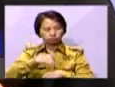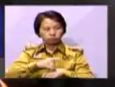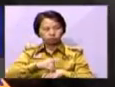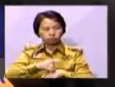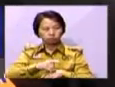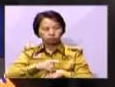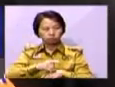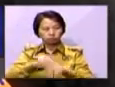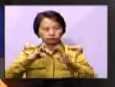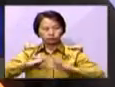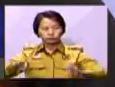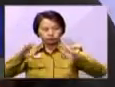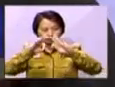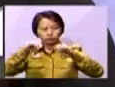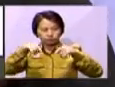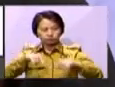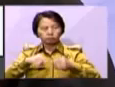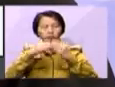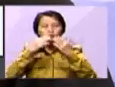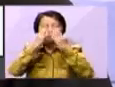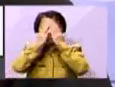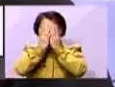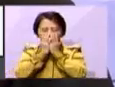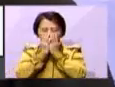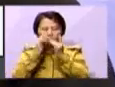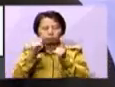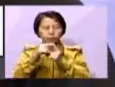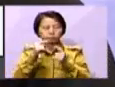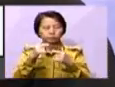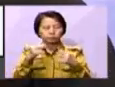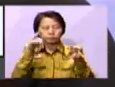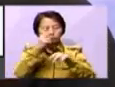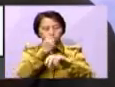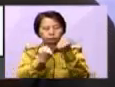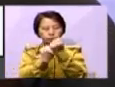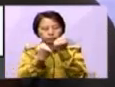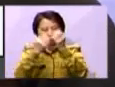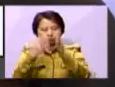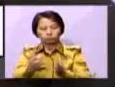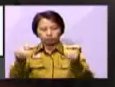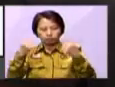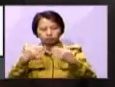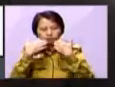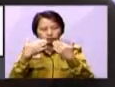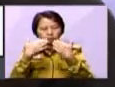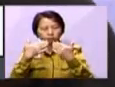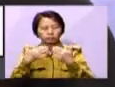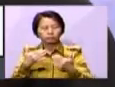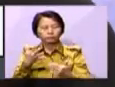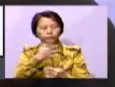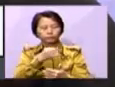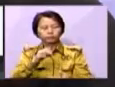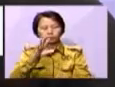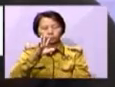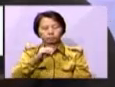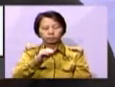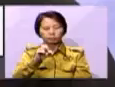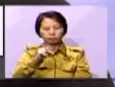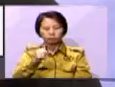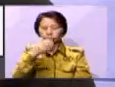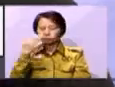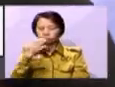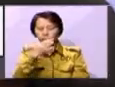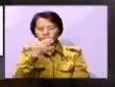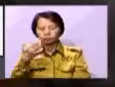pikat final ni. Syukur alhamdulillah lah kepada penonton-penonton yang datang semua. Syukur kepada BMM, terima kasih semua